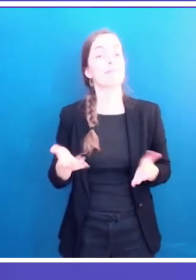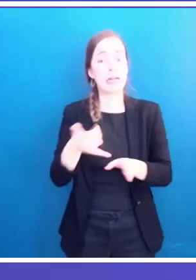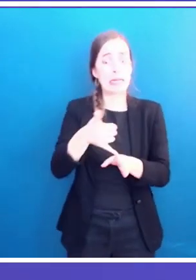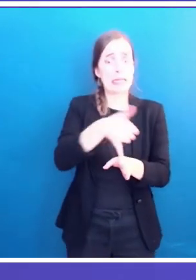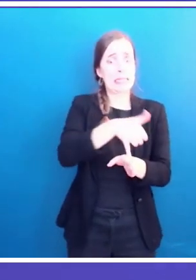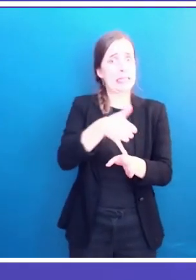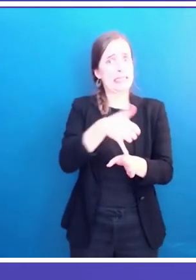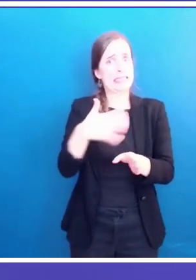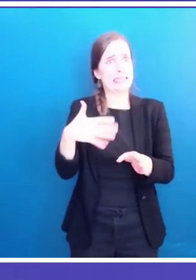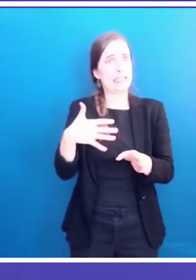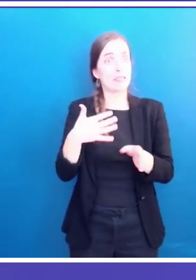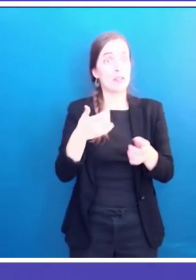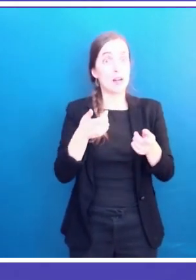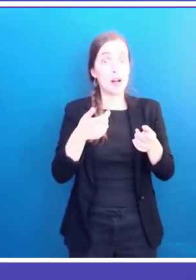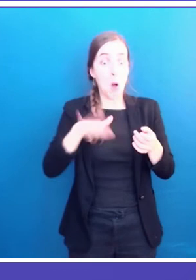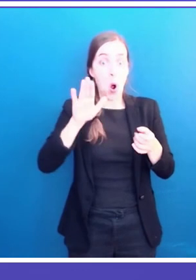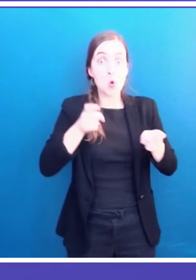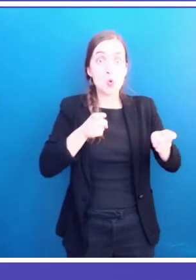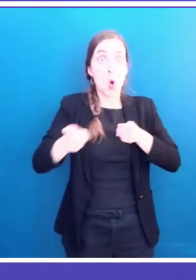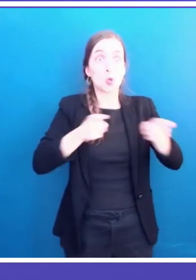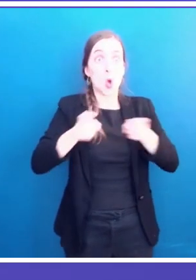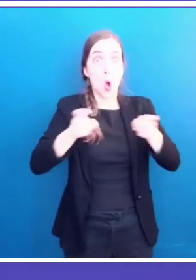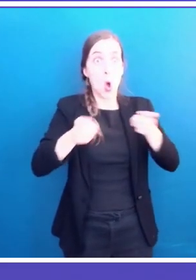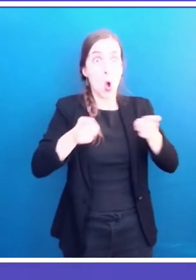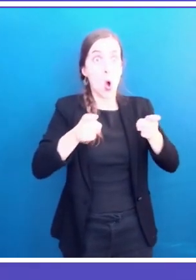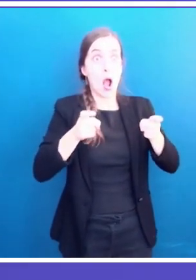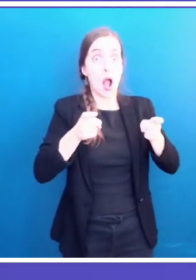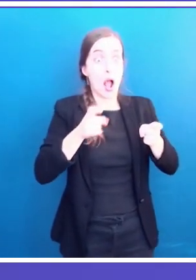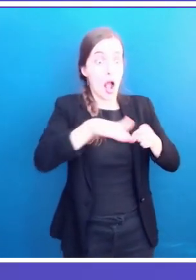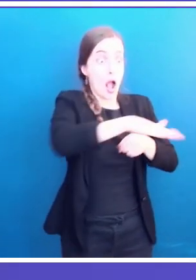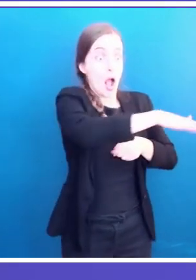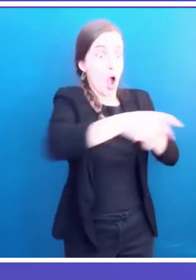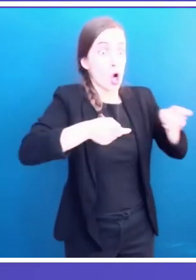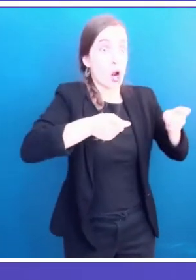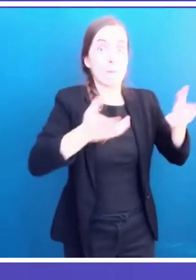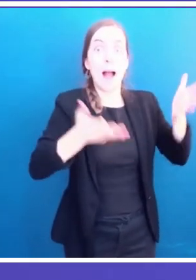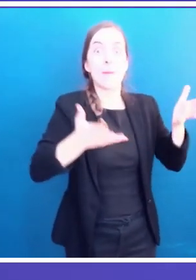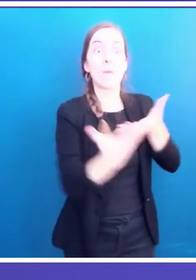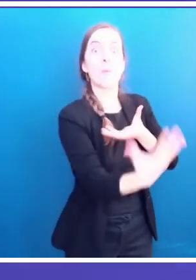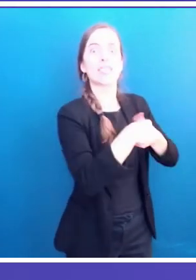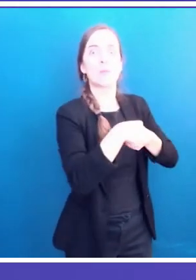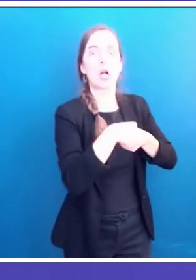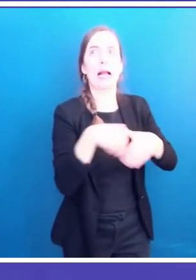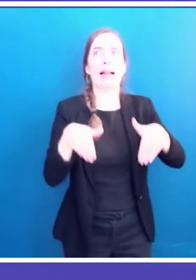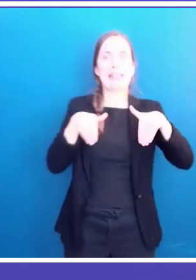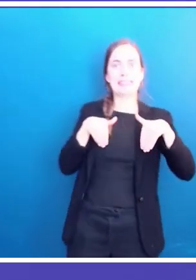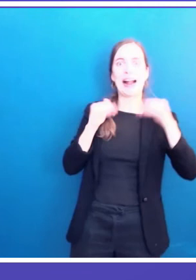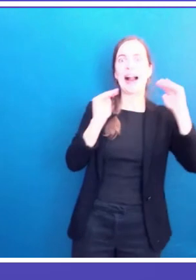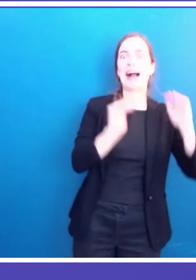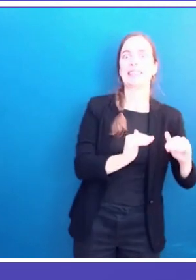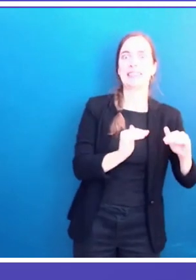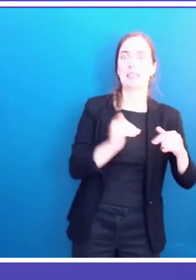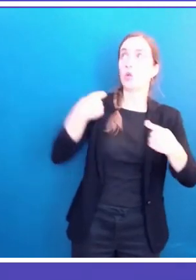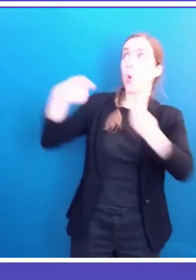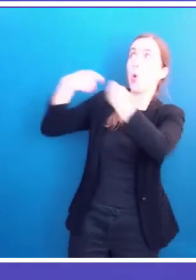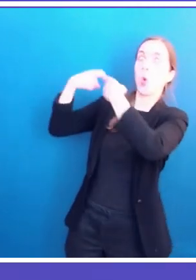والخطر ماثل أمامنا. لذلك علينا أن نساعد المجتمع، وعلينا أيضا أن نزيل كافة العوائق والعواقب